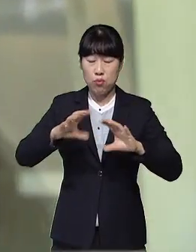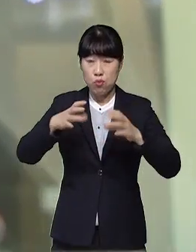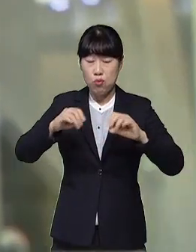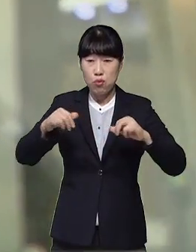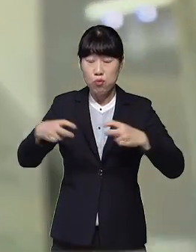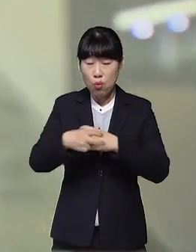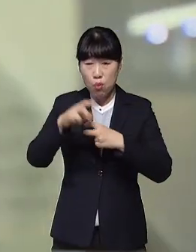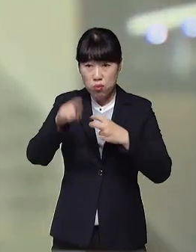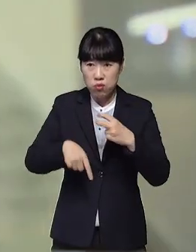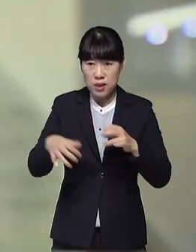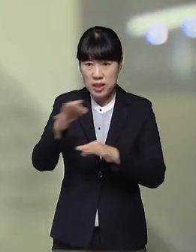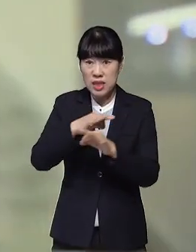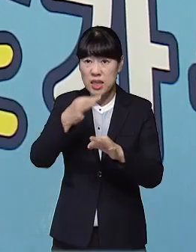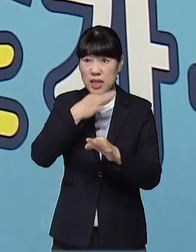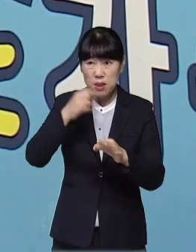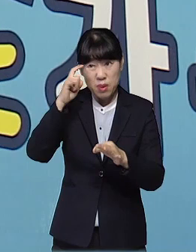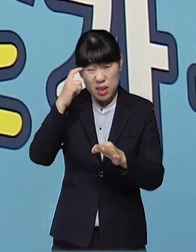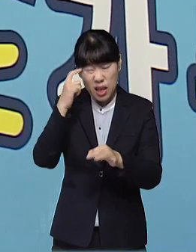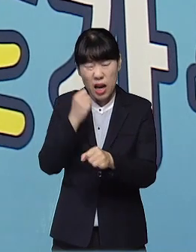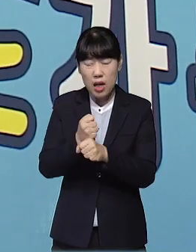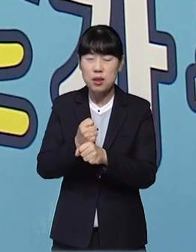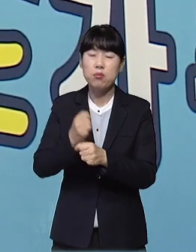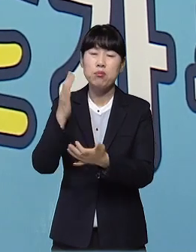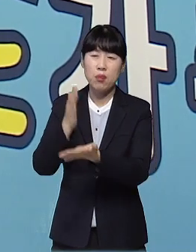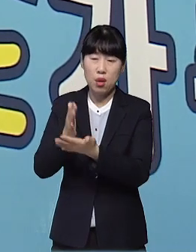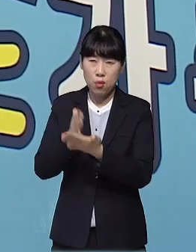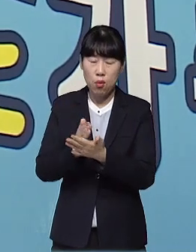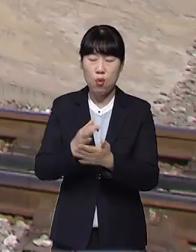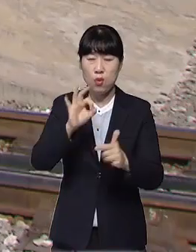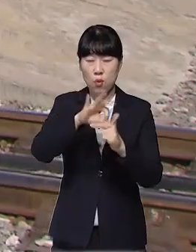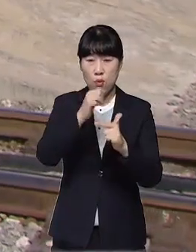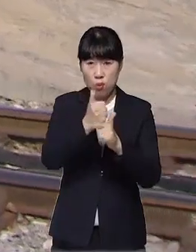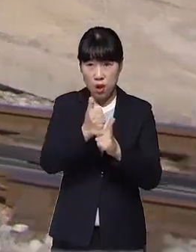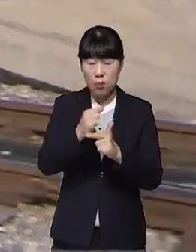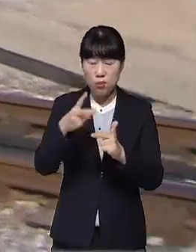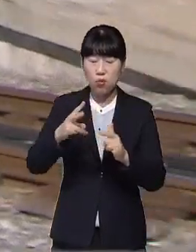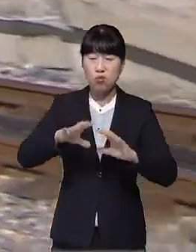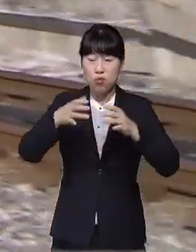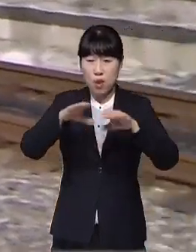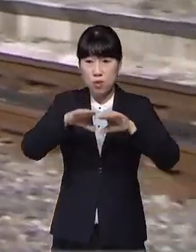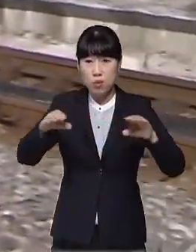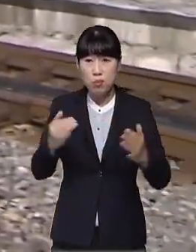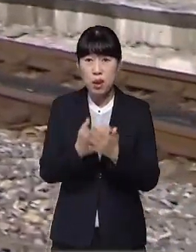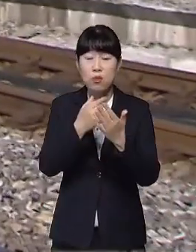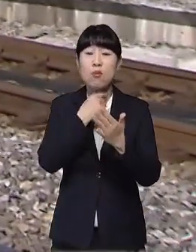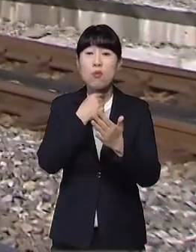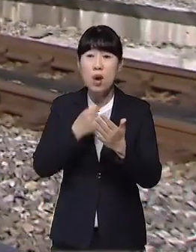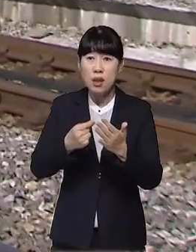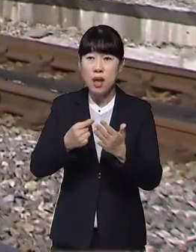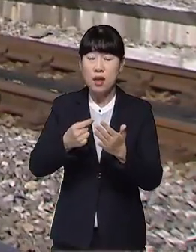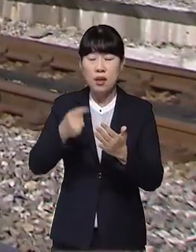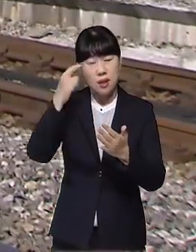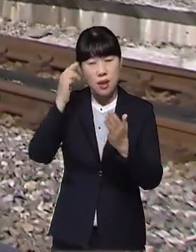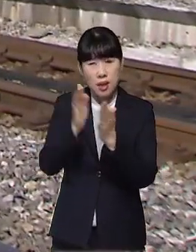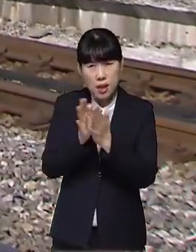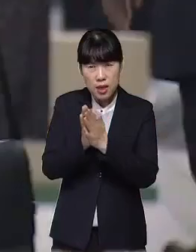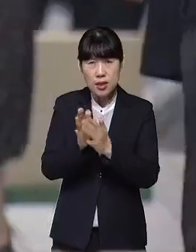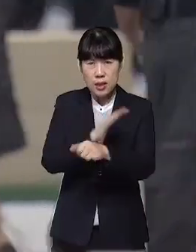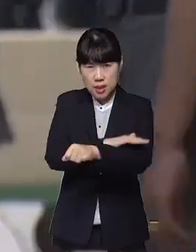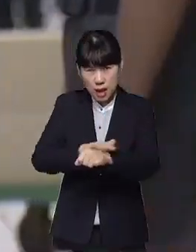따진 경직된 태도를 버리고 영호남 상생과 국가 균형 발전을 바라는 지역민들의 요구에 전향적으로